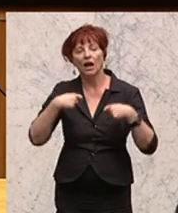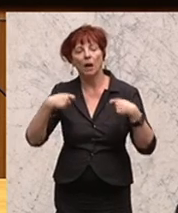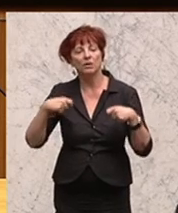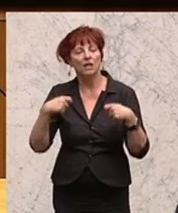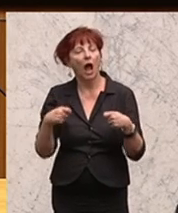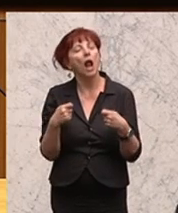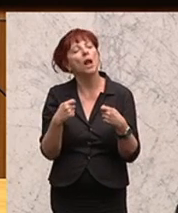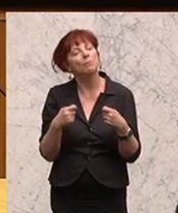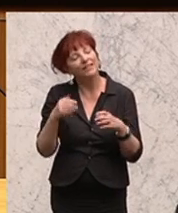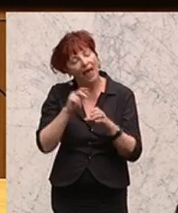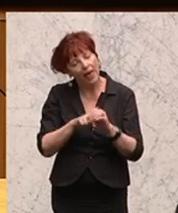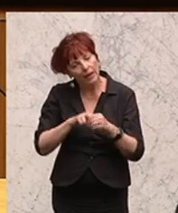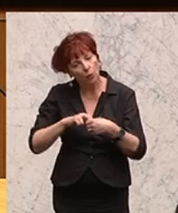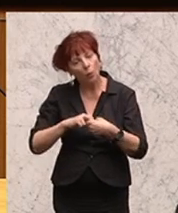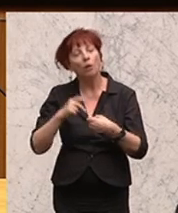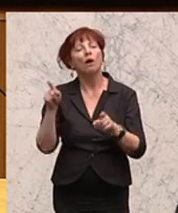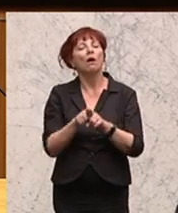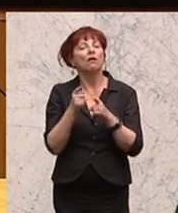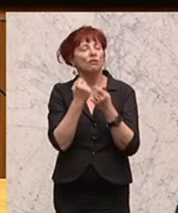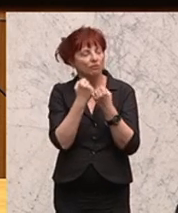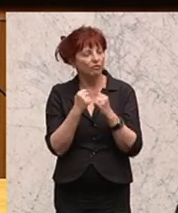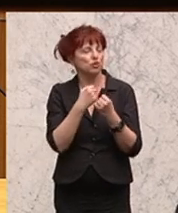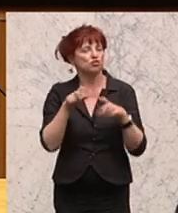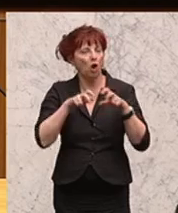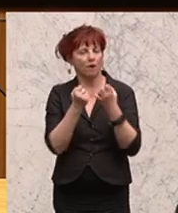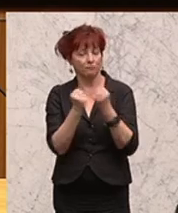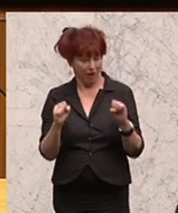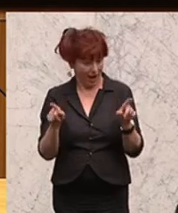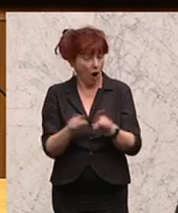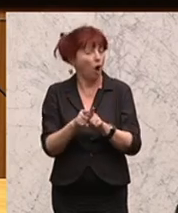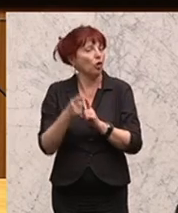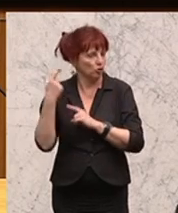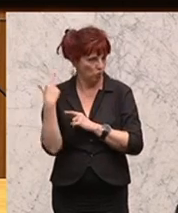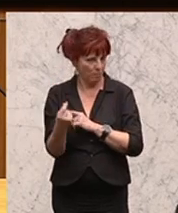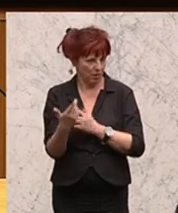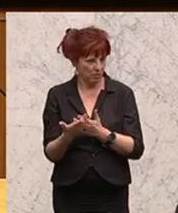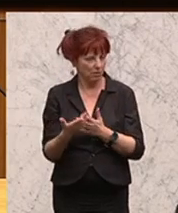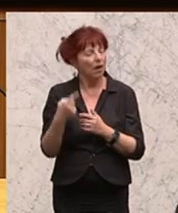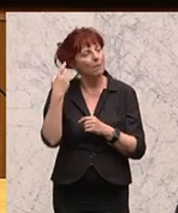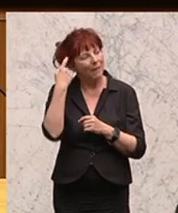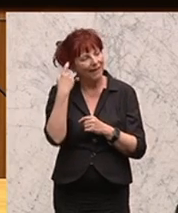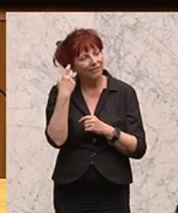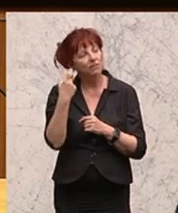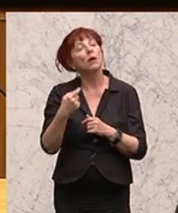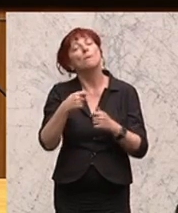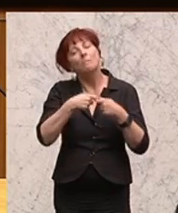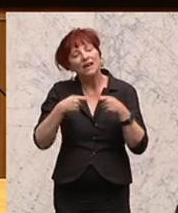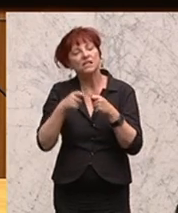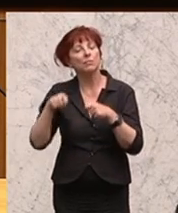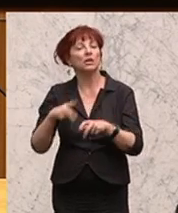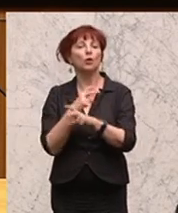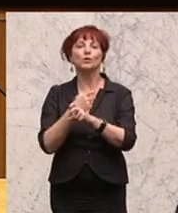außerdem die Mindestbeitragsgrundlage für Selbstständige. Alles Maßnahmen, die den Wirtschaftsstandort Österreich attraktivieren